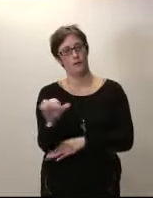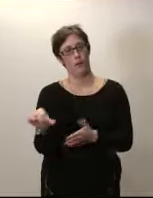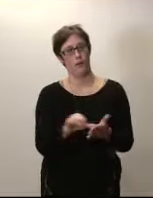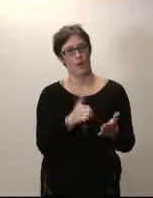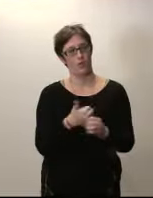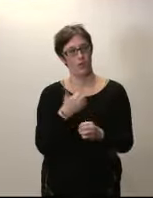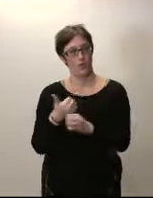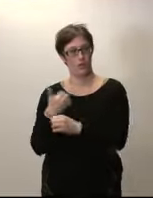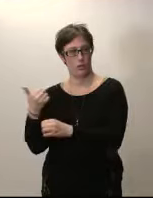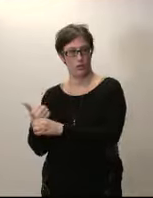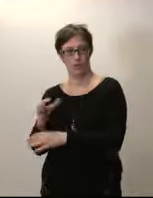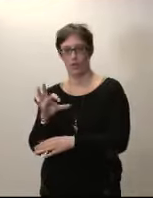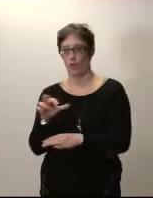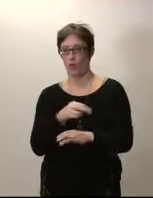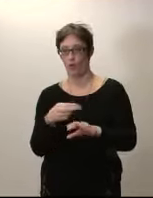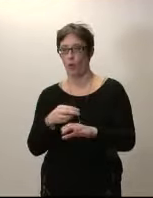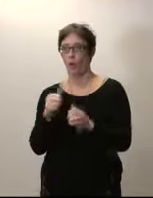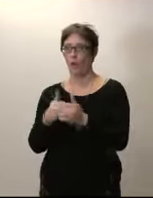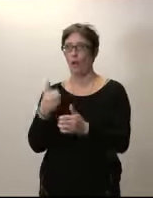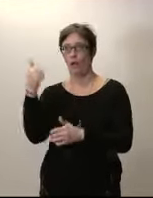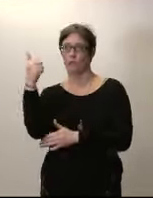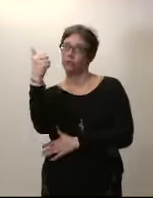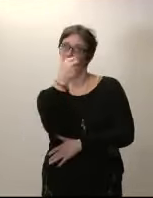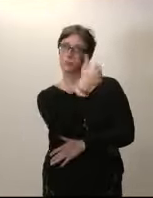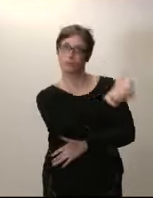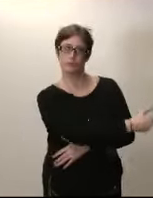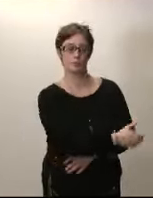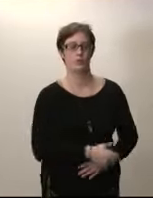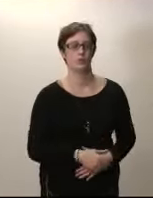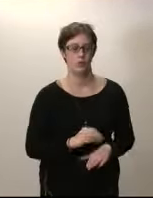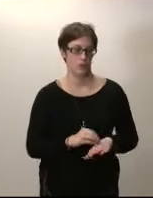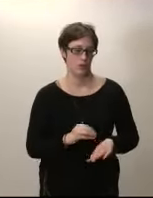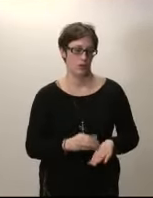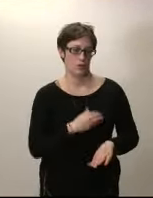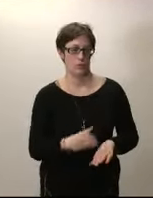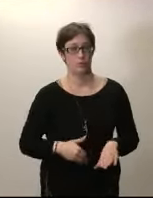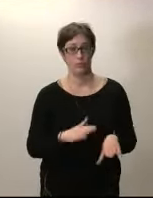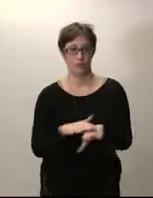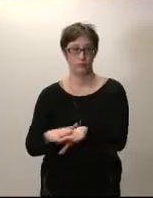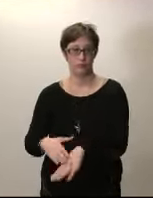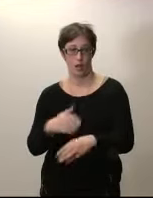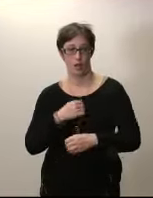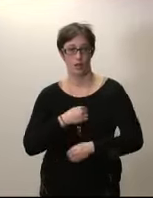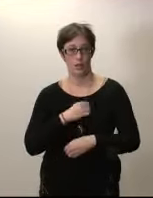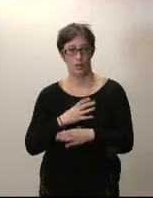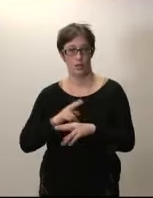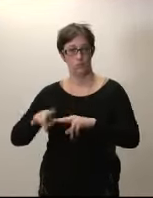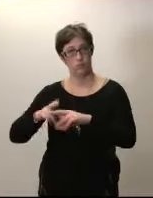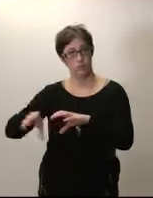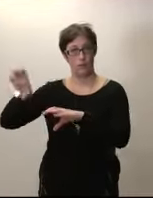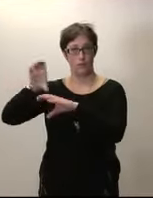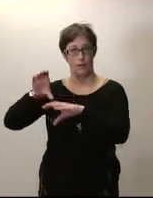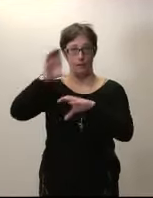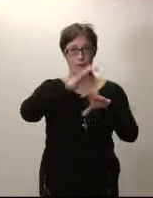50 euros par antenne. Le conseil municipal est donc appelé à accepter cette implantation et autoriser Madame le député